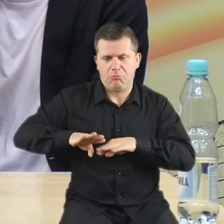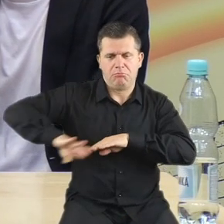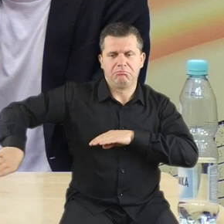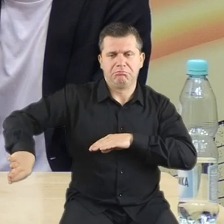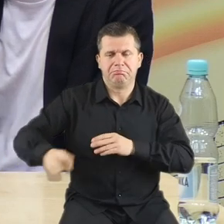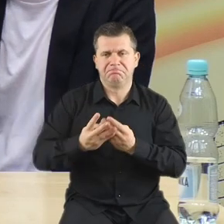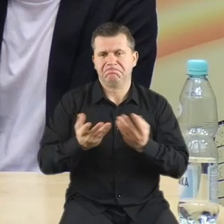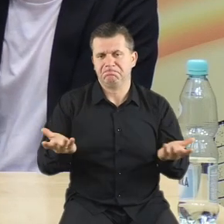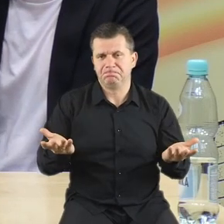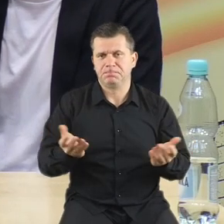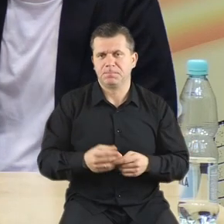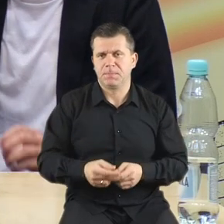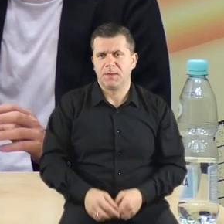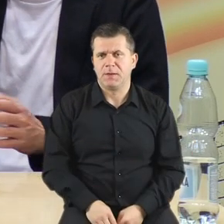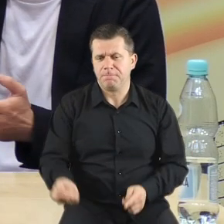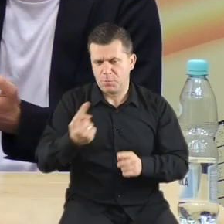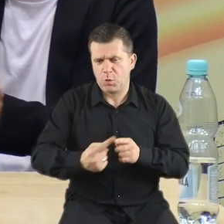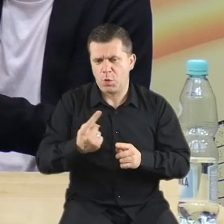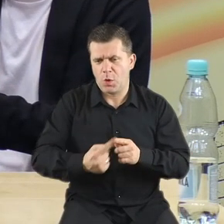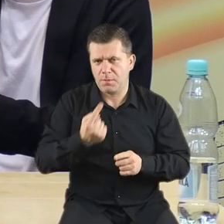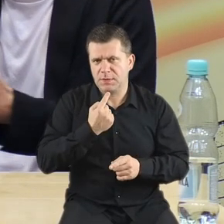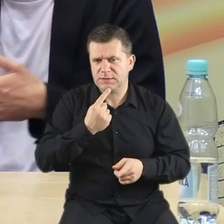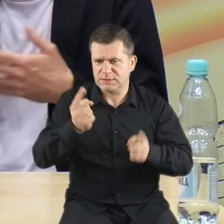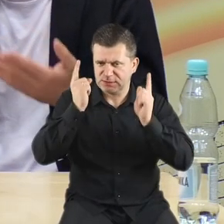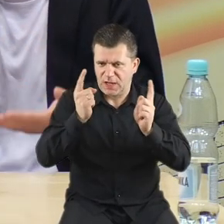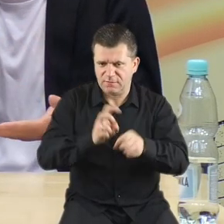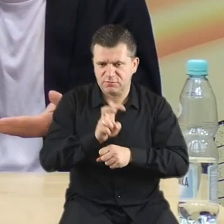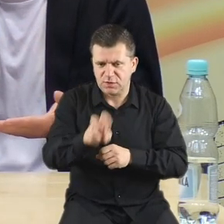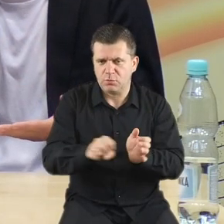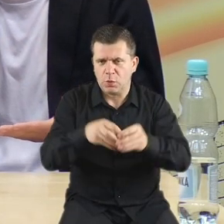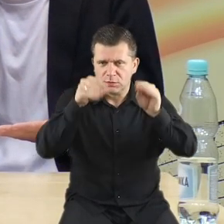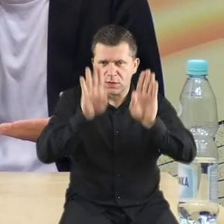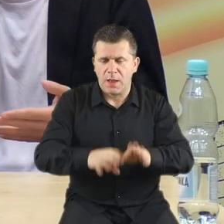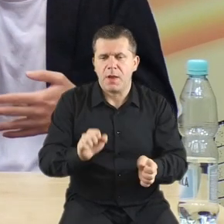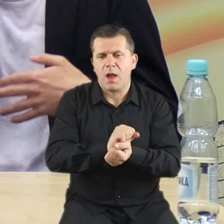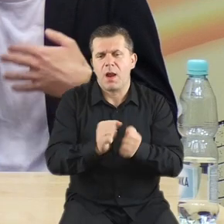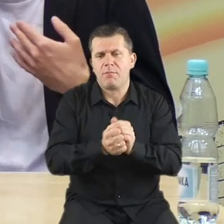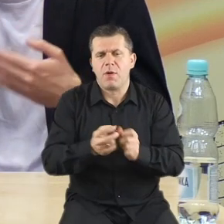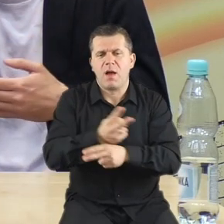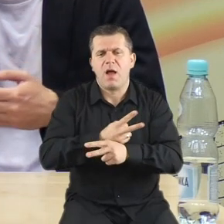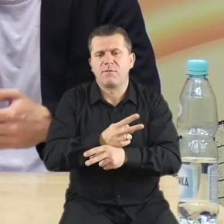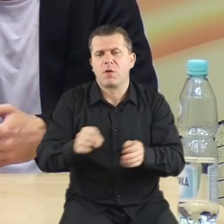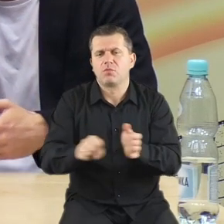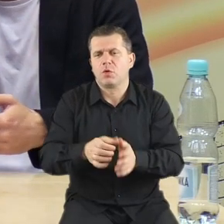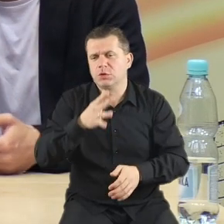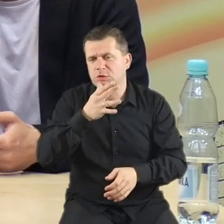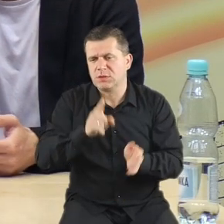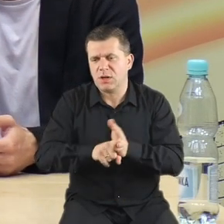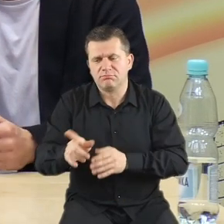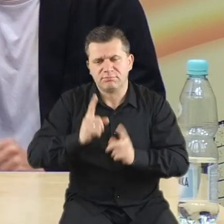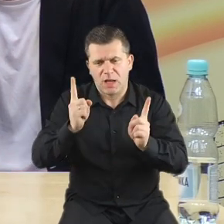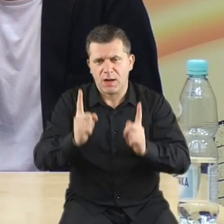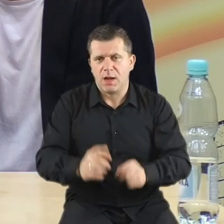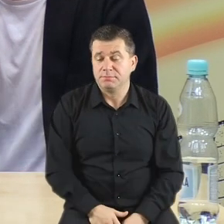to takie drobne, zakaz wstępu do sklepu, czy do kawiarni dla Żydów. No, że tak to gdzieś wkraczało, tak